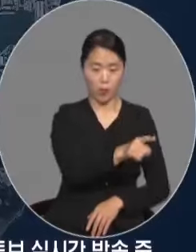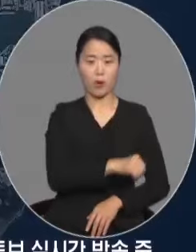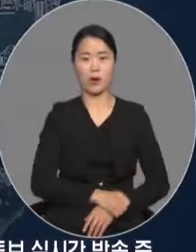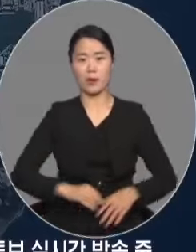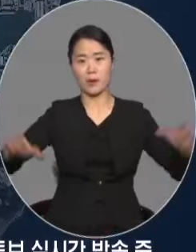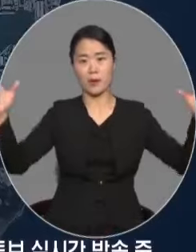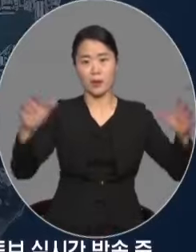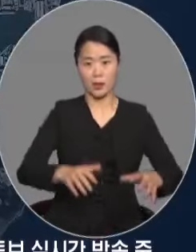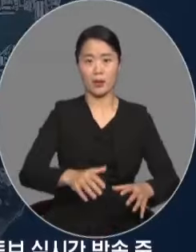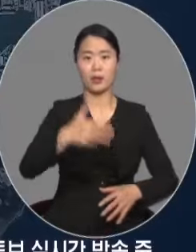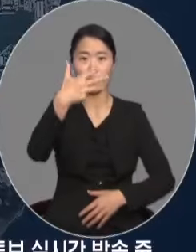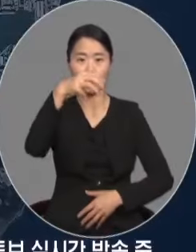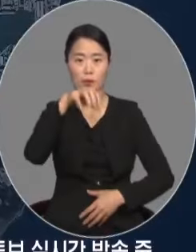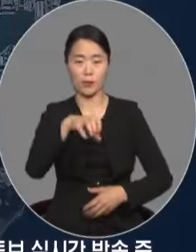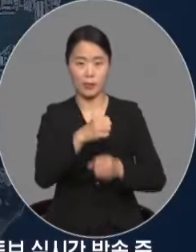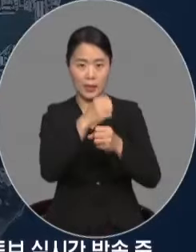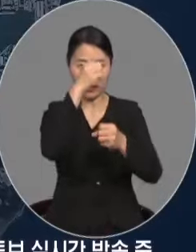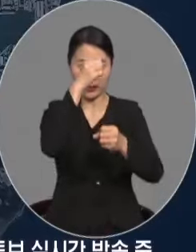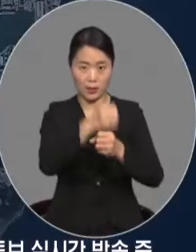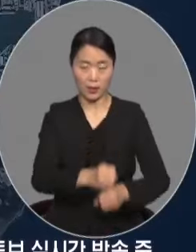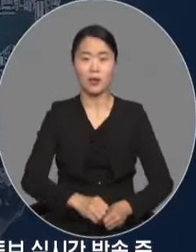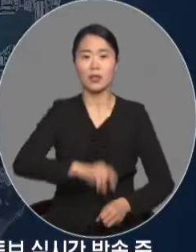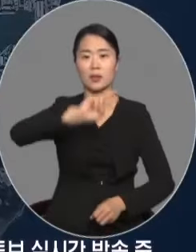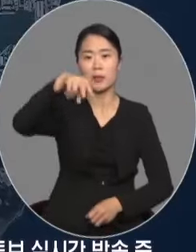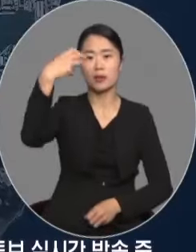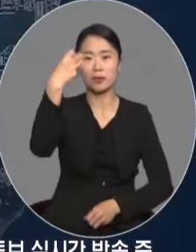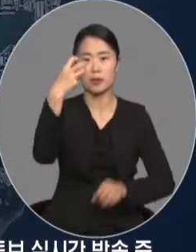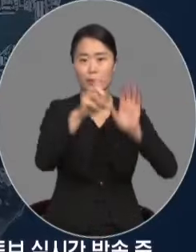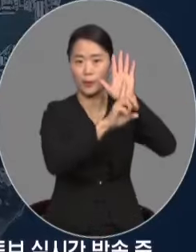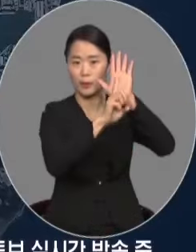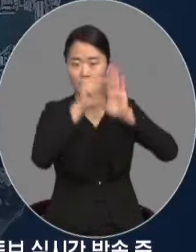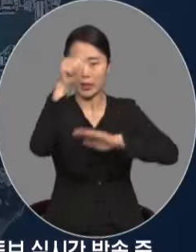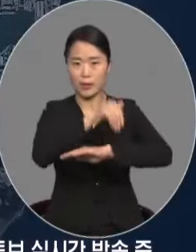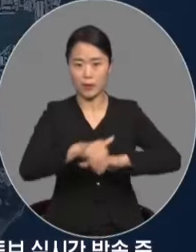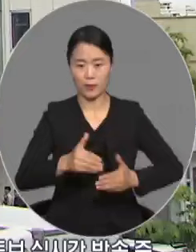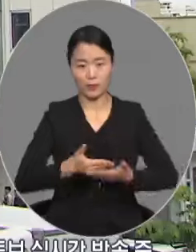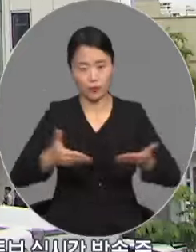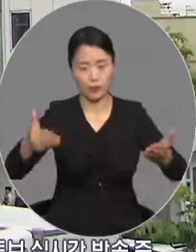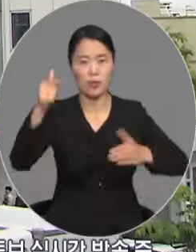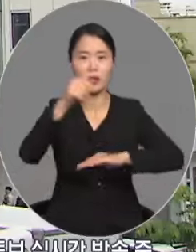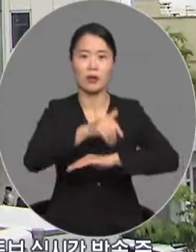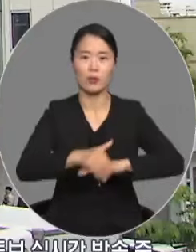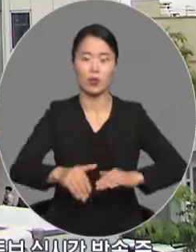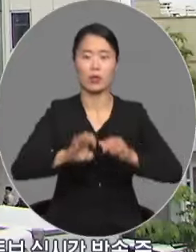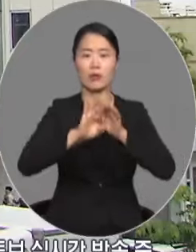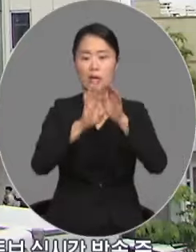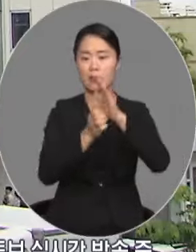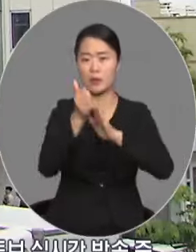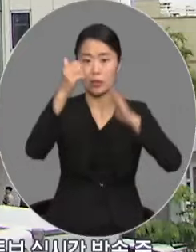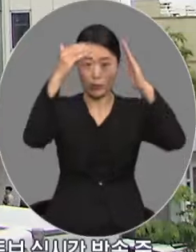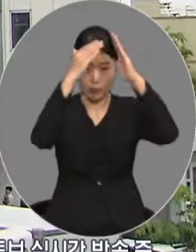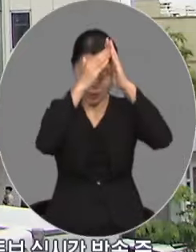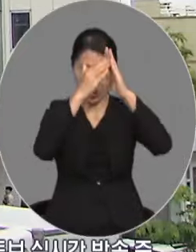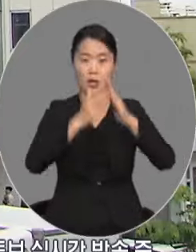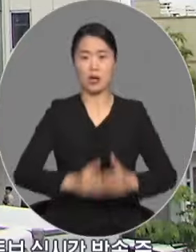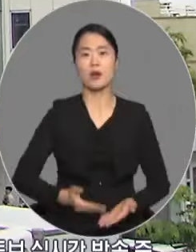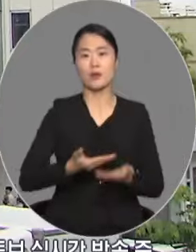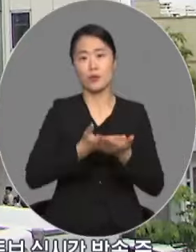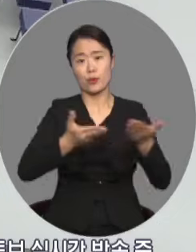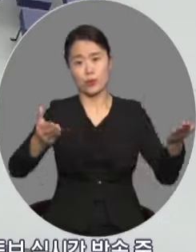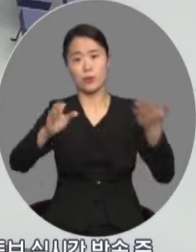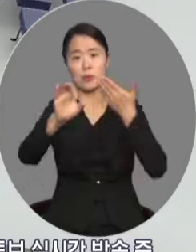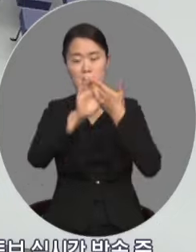조성해 총 주택 230호를 공급한다는 구상입니다. 희망주택 공급이 청년들을